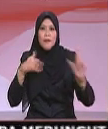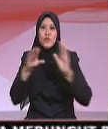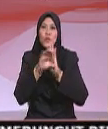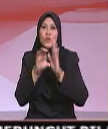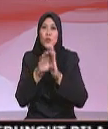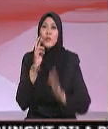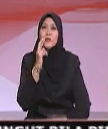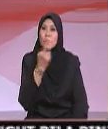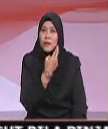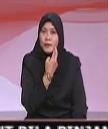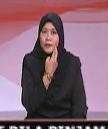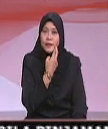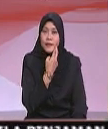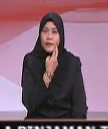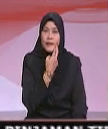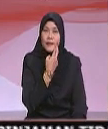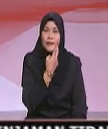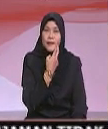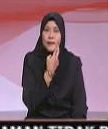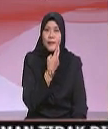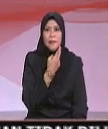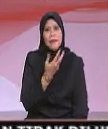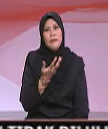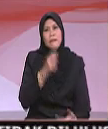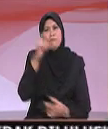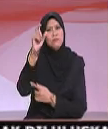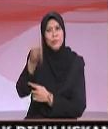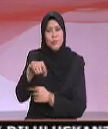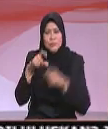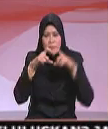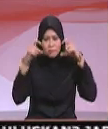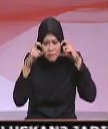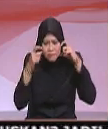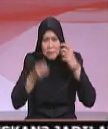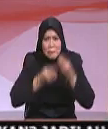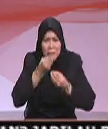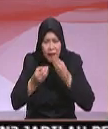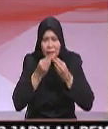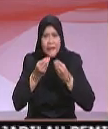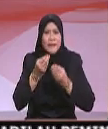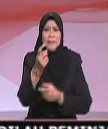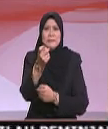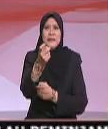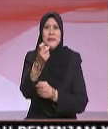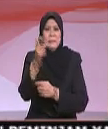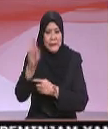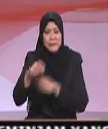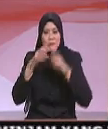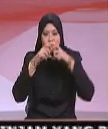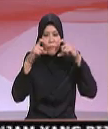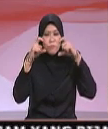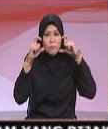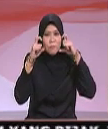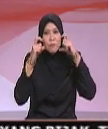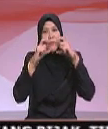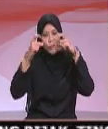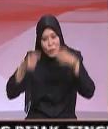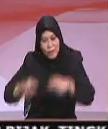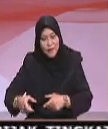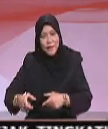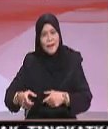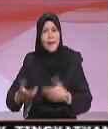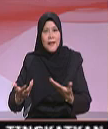di restaurant kita tidak boleh memakai penutup muka sewaktu pakai tentu saja kita gemuk tapi karena